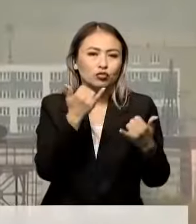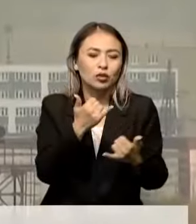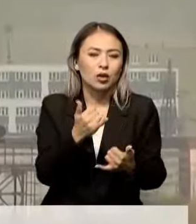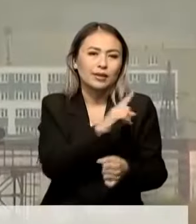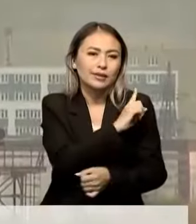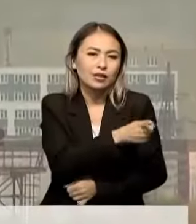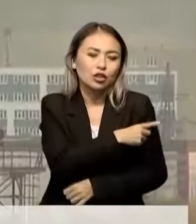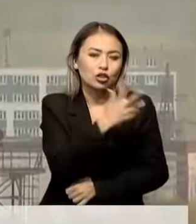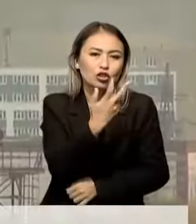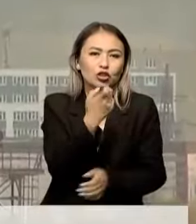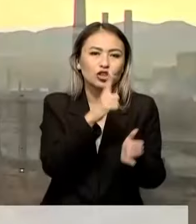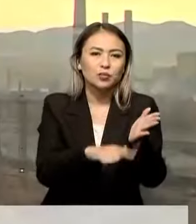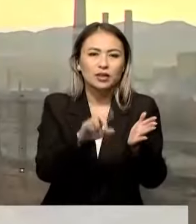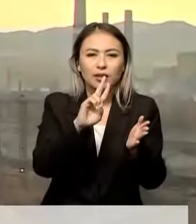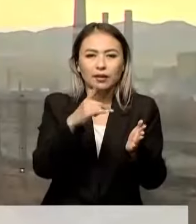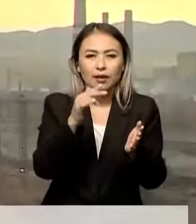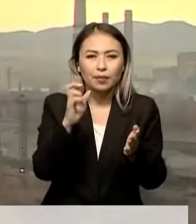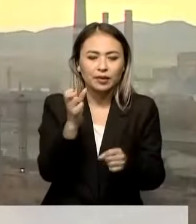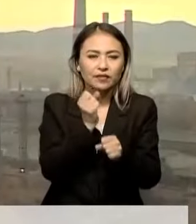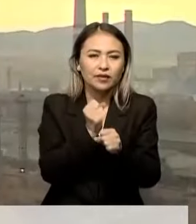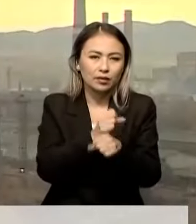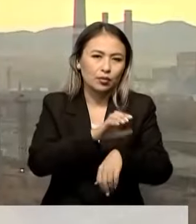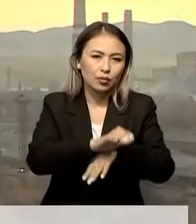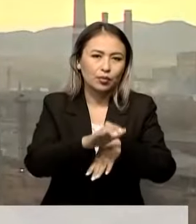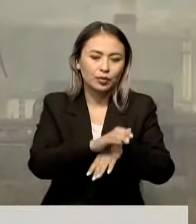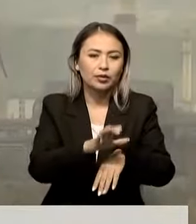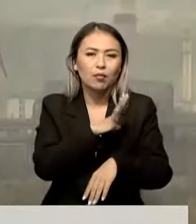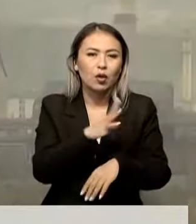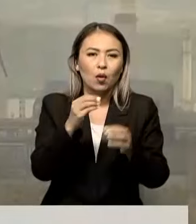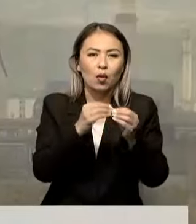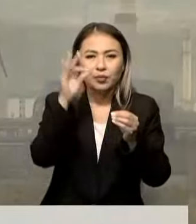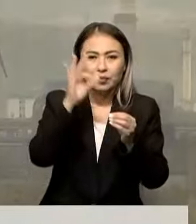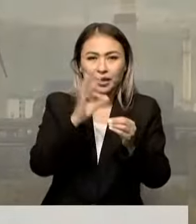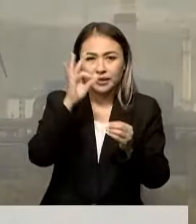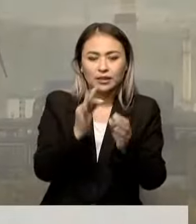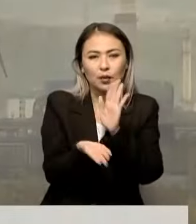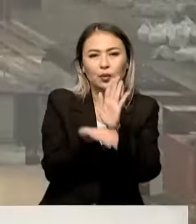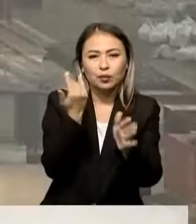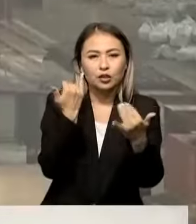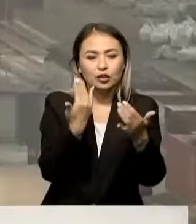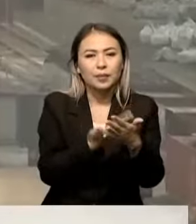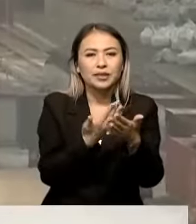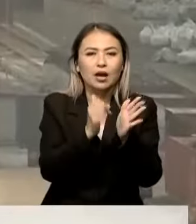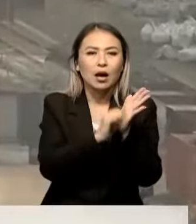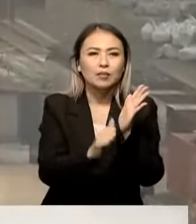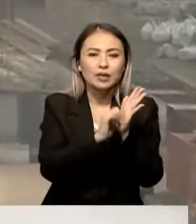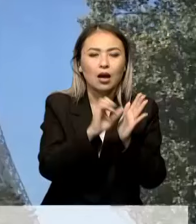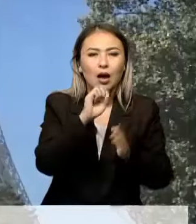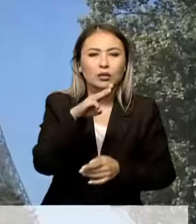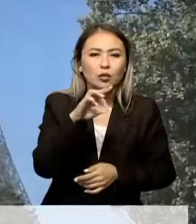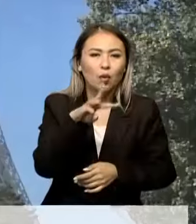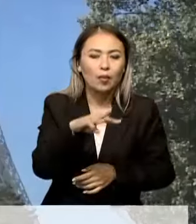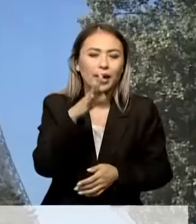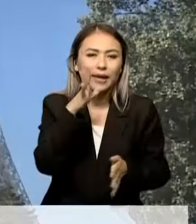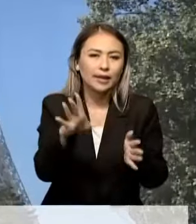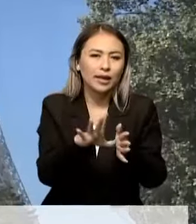қуаты 375 гигаватт. Бұл барлық өндірілетін қуат күшінің 10%. Сонымен қатар 60-қа жуық атом энерго блоктары